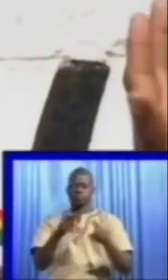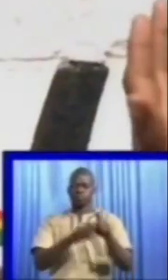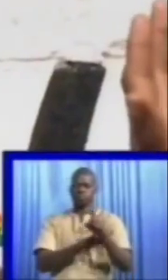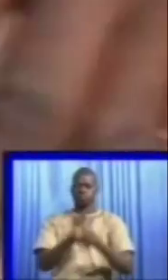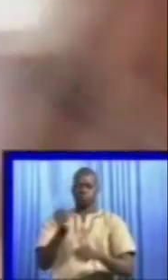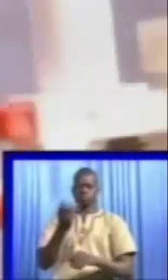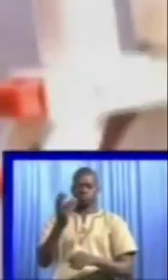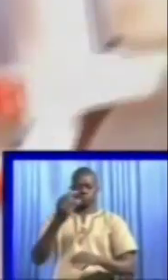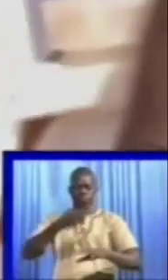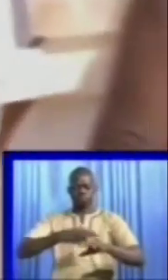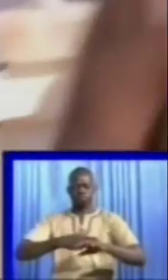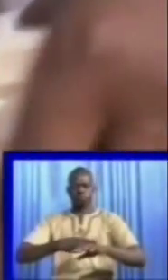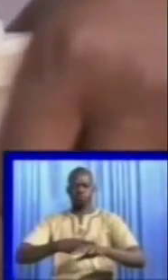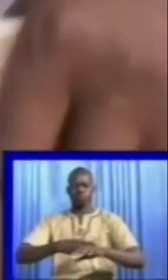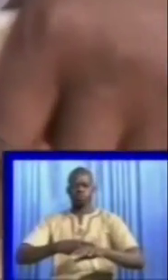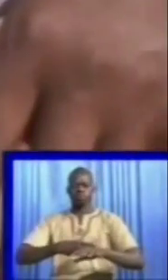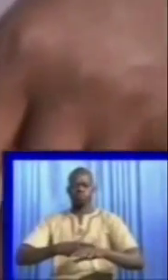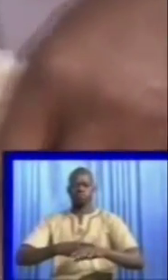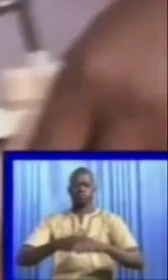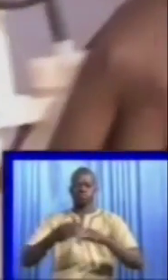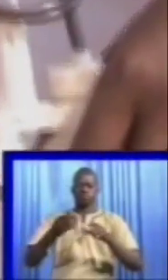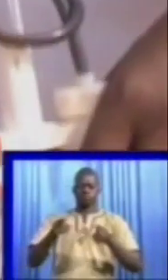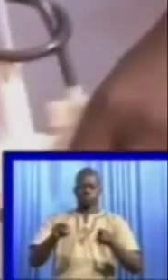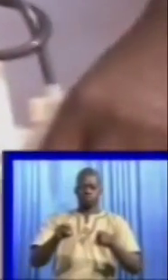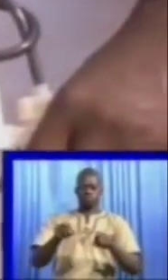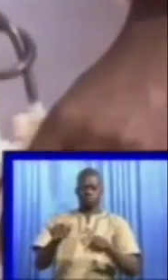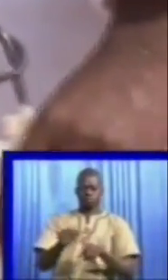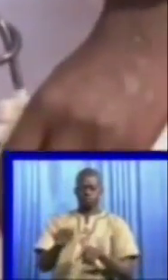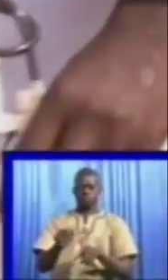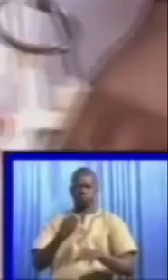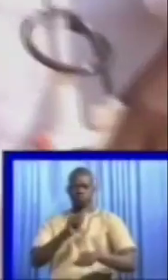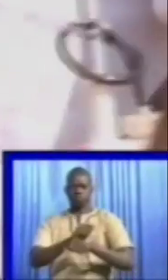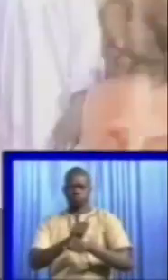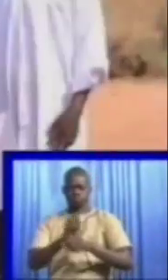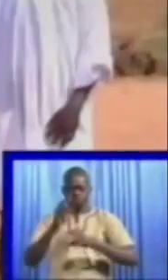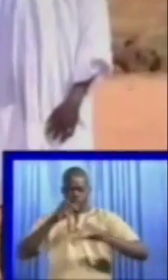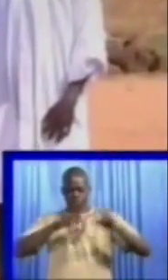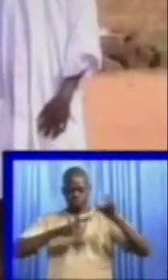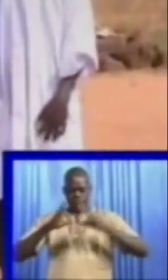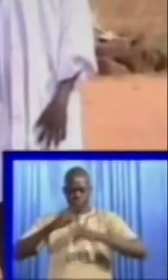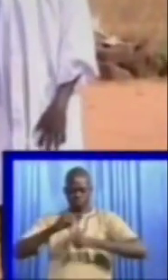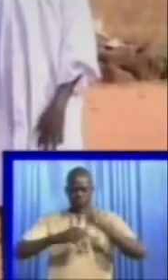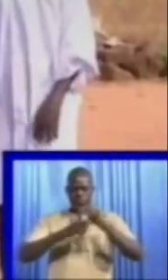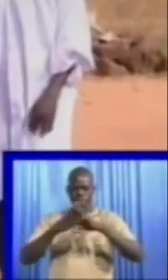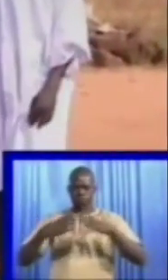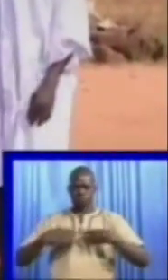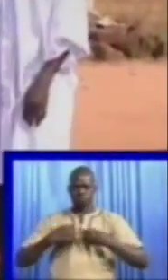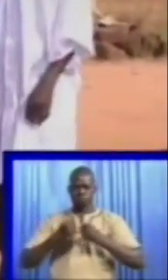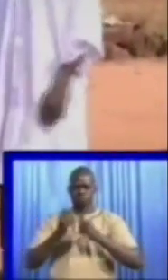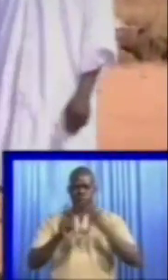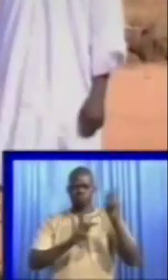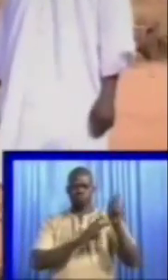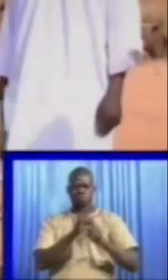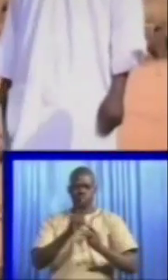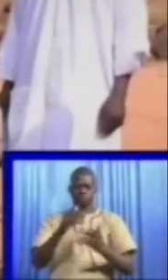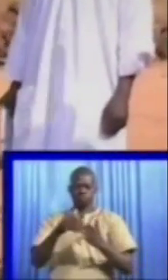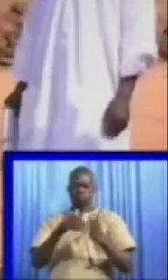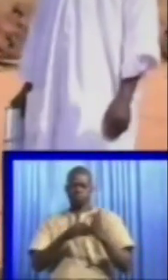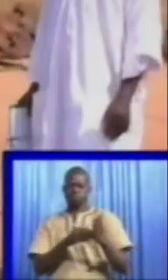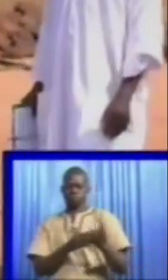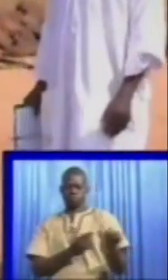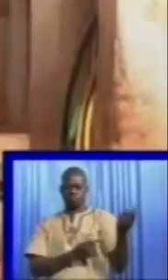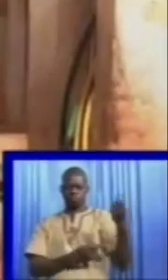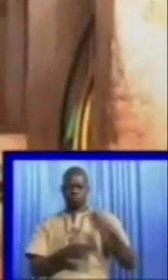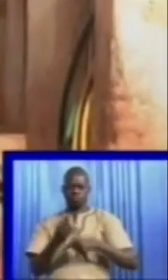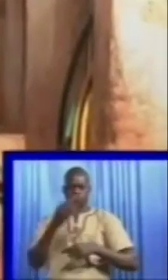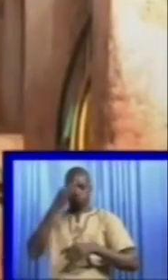16h. Pareil pour ces agents du Laboratoire national de santé publique qui sont obligés de rebrousser chemin puisqu'ils étaient